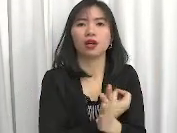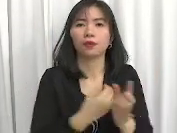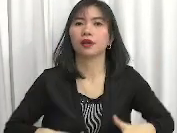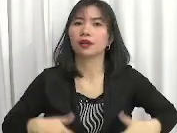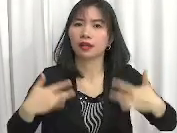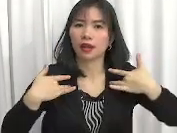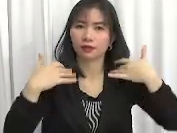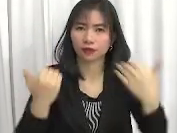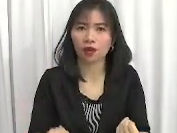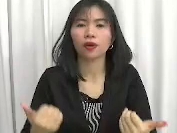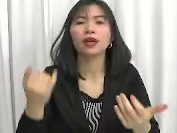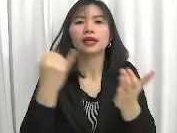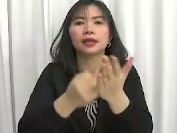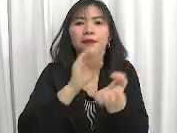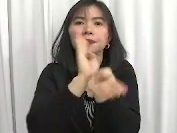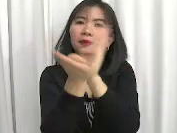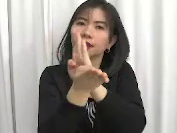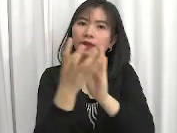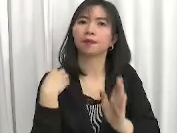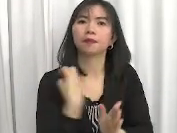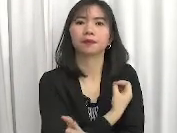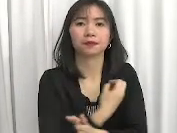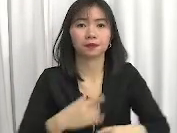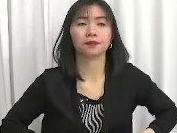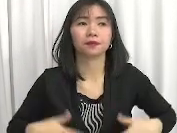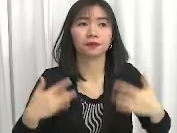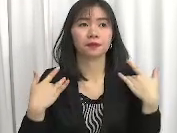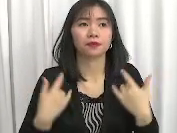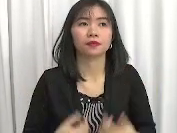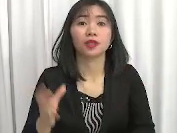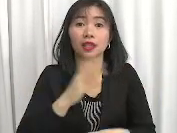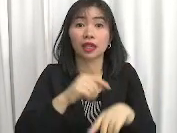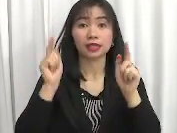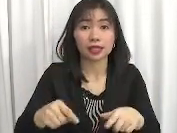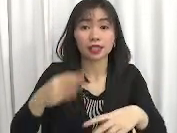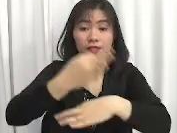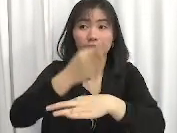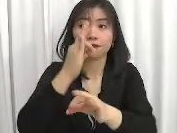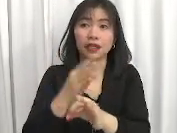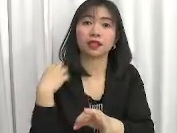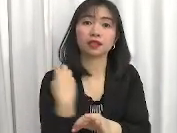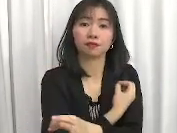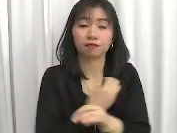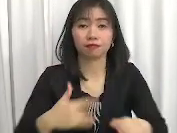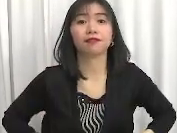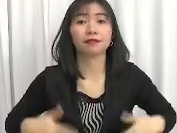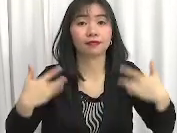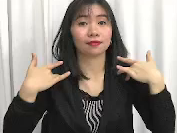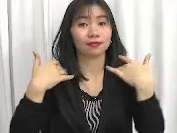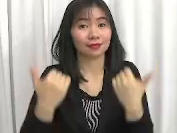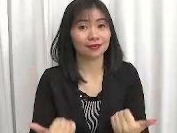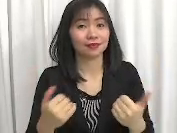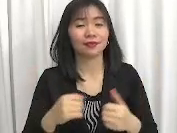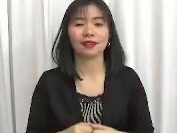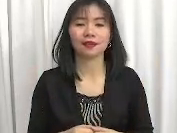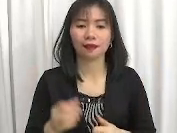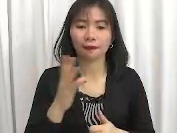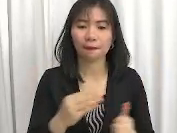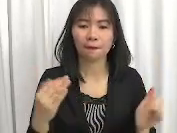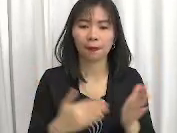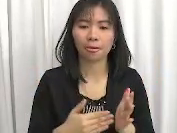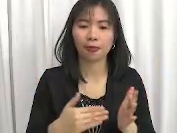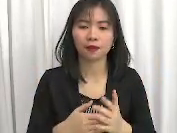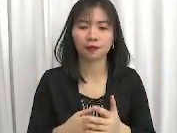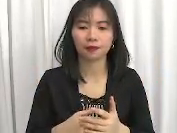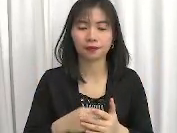na yung ating buhay. At syempre, ito na yung mag-aayos ng ating buhay. Amen. No? Yeah. Kaya nga, sabi